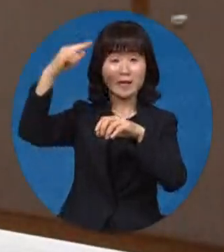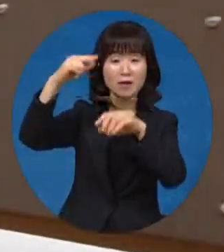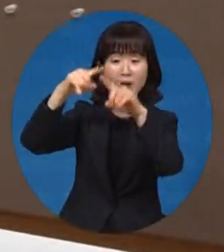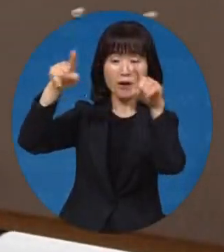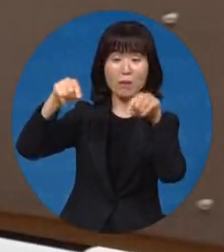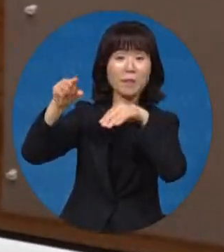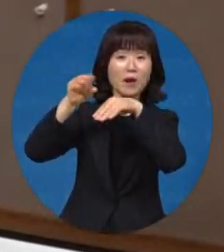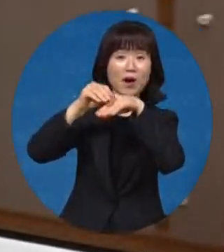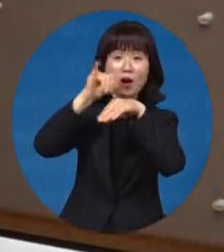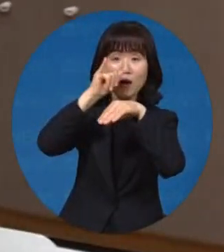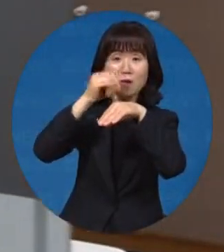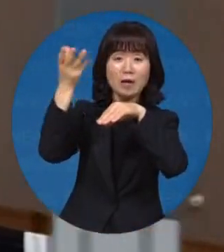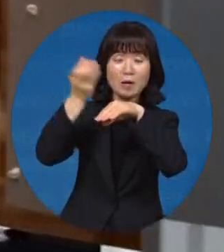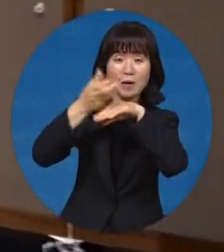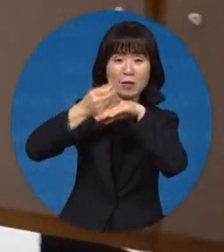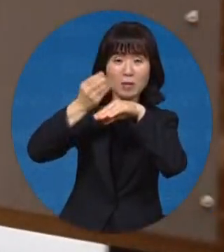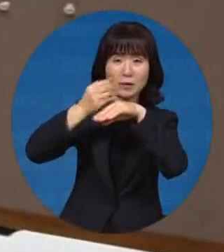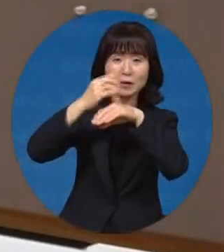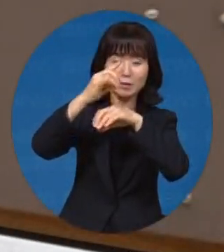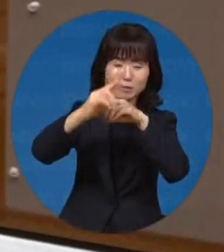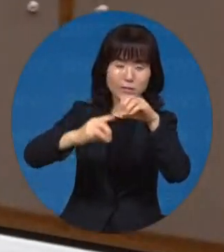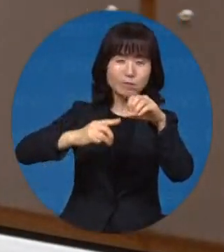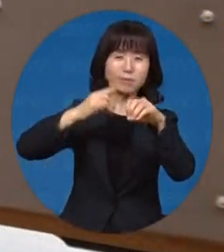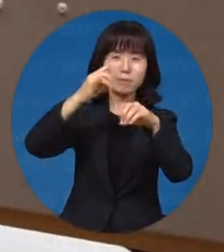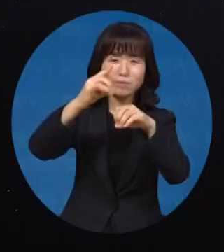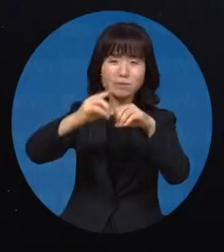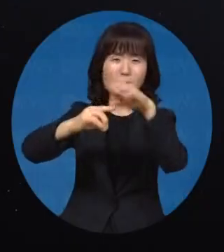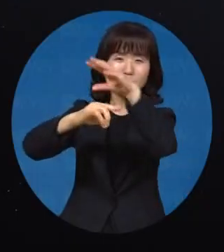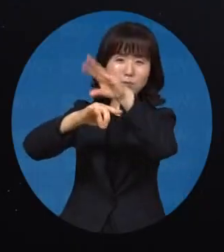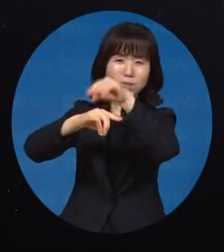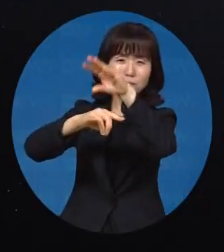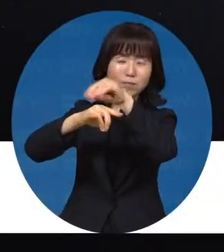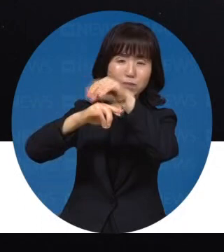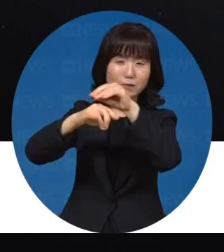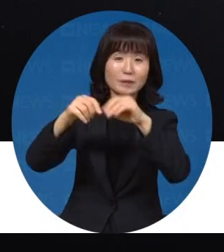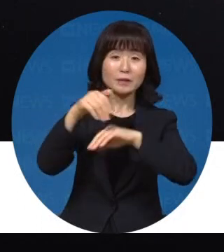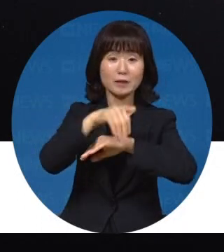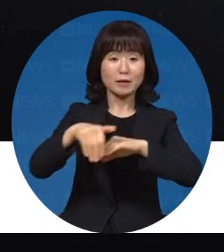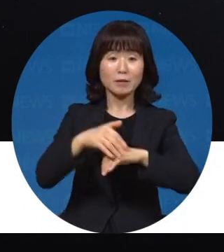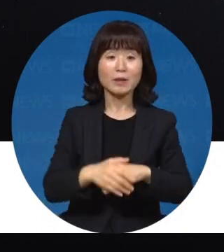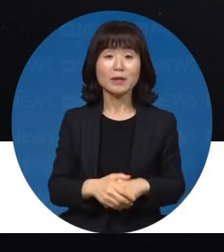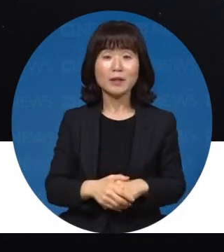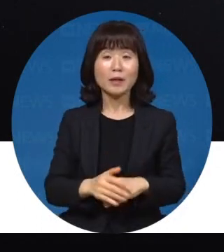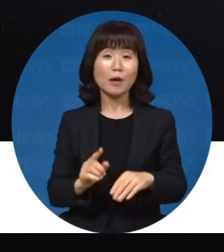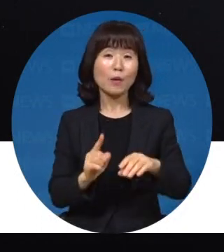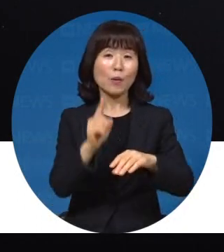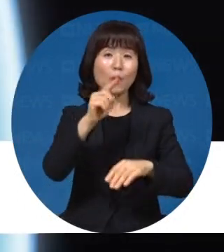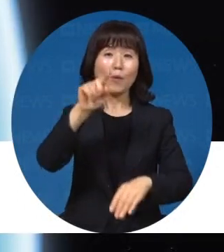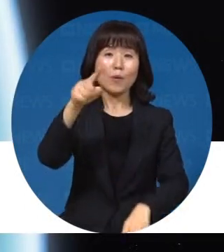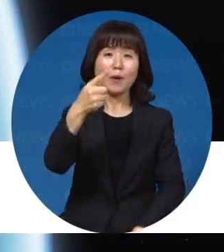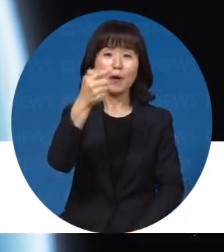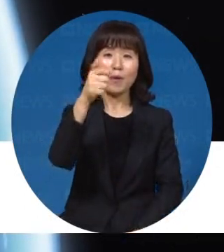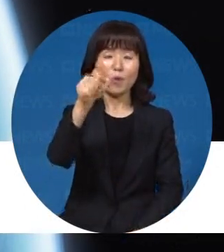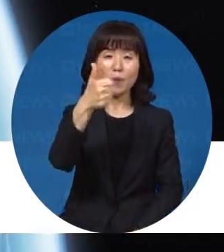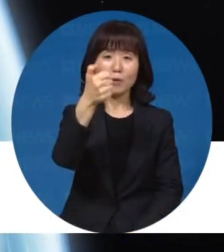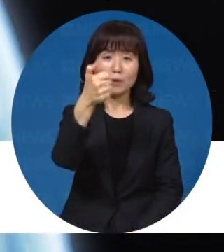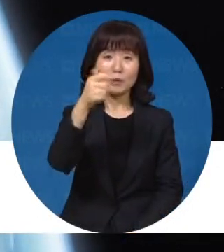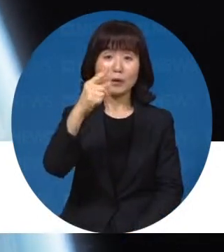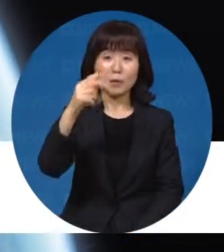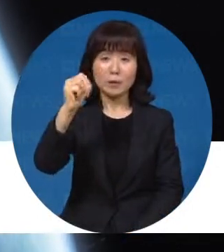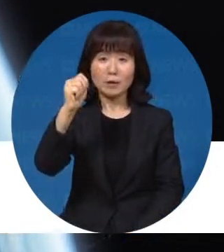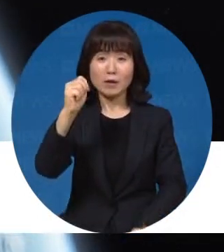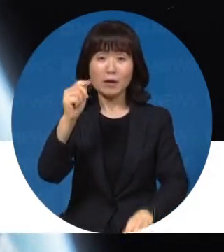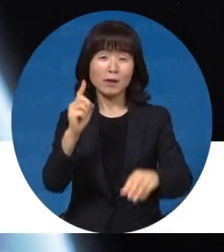항상 태양열을 받을 수 있는 궤도에서 임무를 수행할 예정입니다. 고도 550km로 이 지점에 위성이 안착할 수